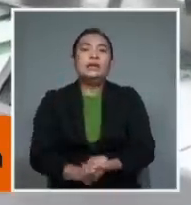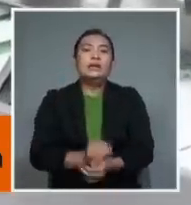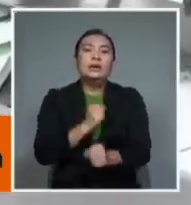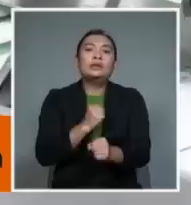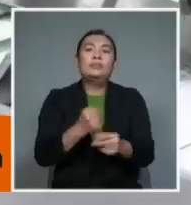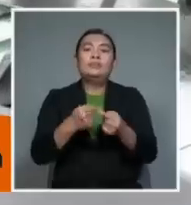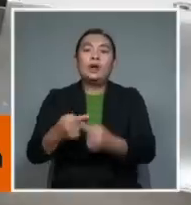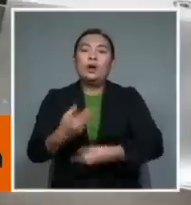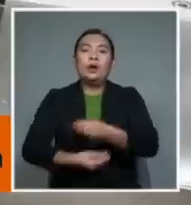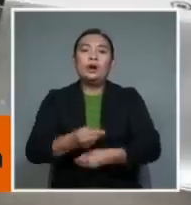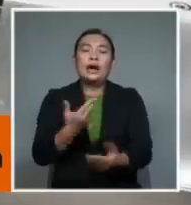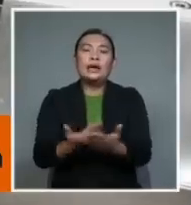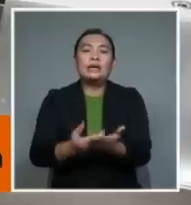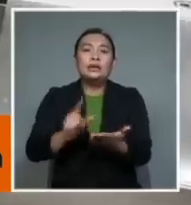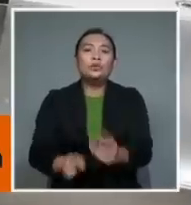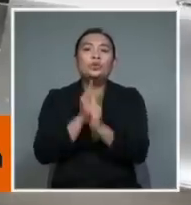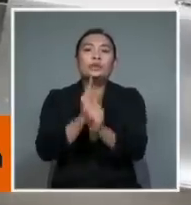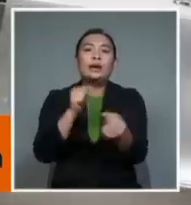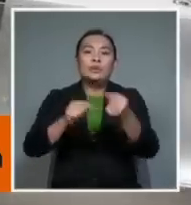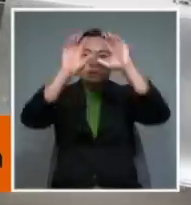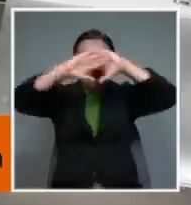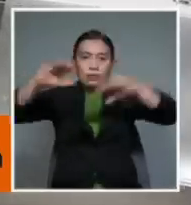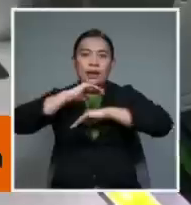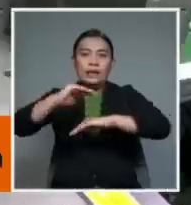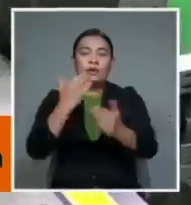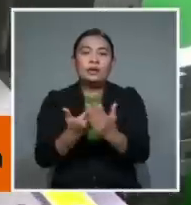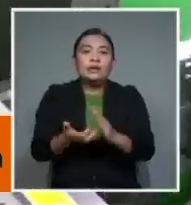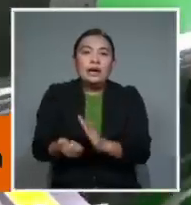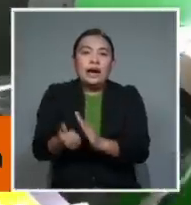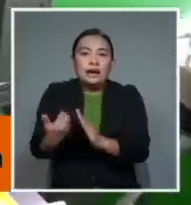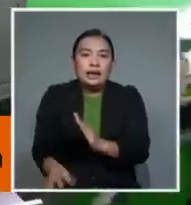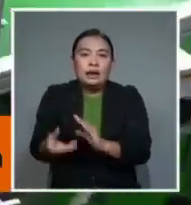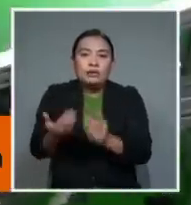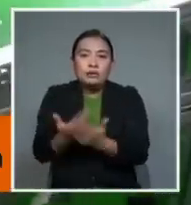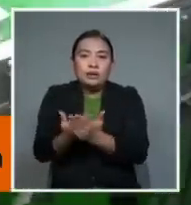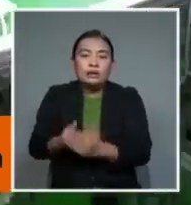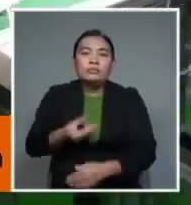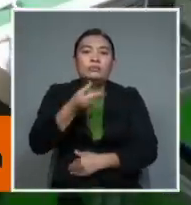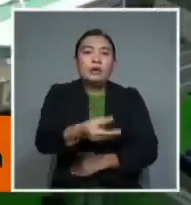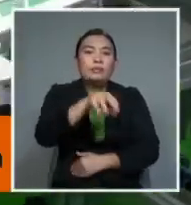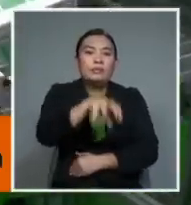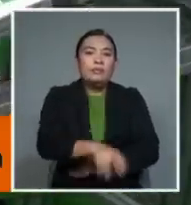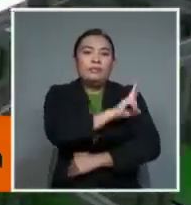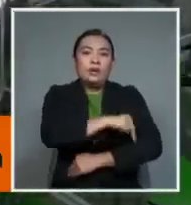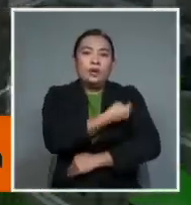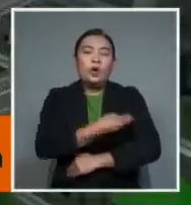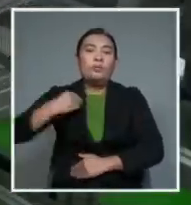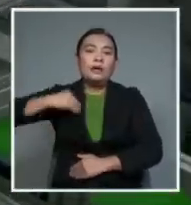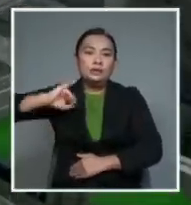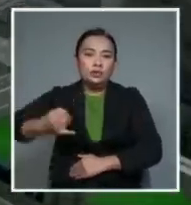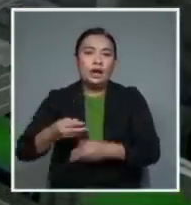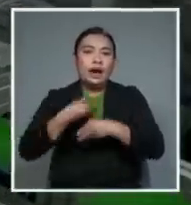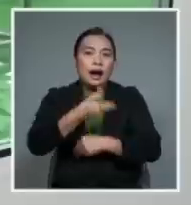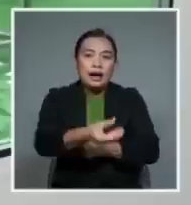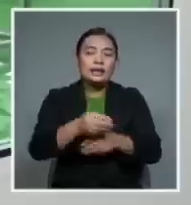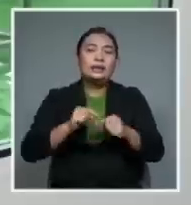จำหน่ายในราคาที่รัฐบาลกำหนดเพื่อนำรายได้หลังหักค่าใช้จ่ายมอบให้กับโรงพยาบาลจุฬาลงกรณ์สภากาชาดไทยต่อไป